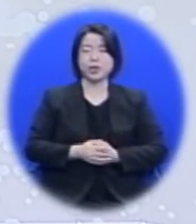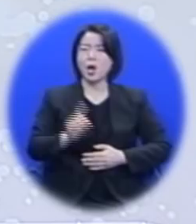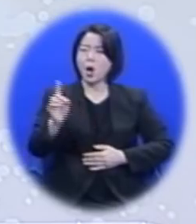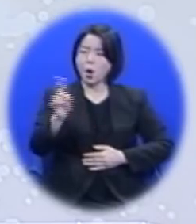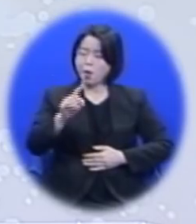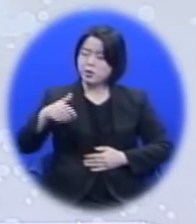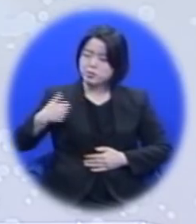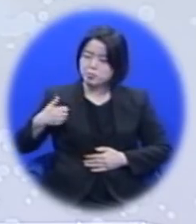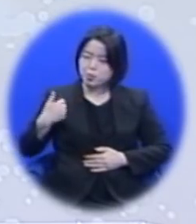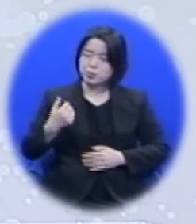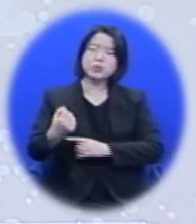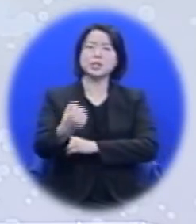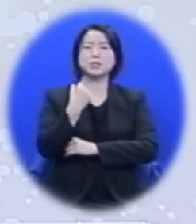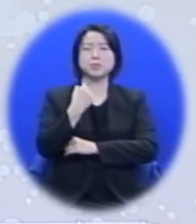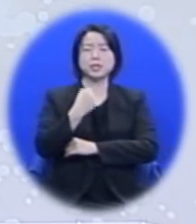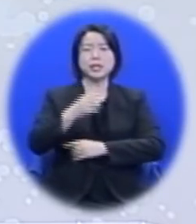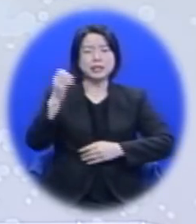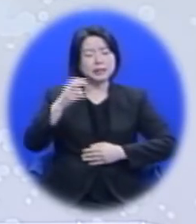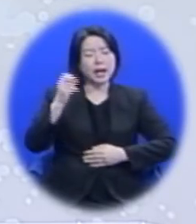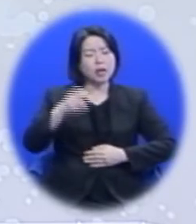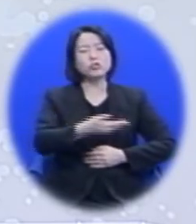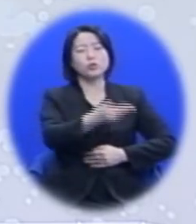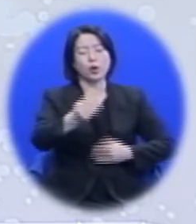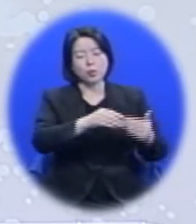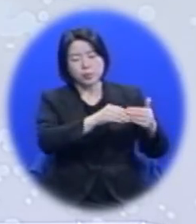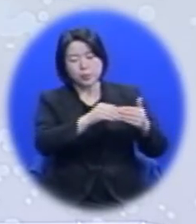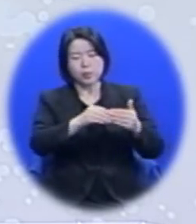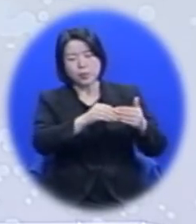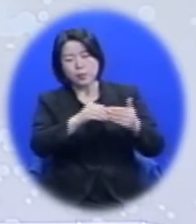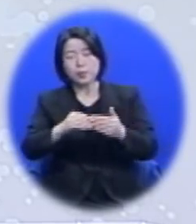뭔지 모르는 힘이 자꾸 여러분을 이끌고 있어요.